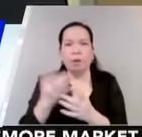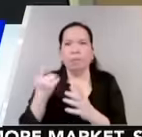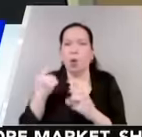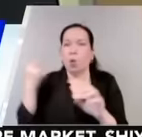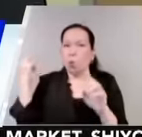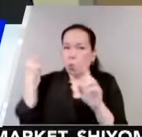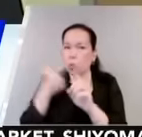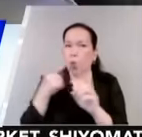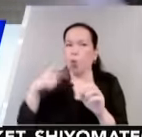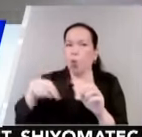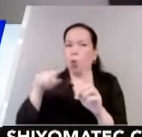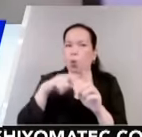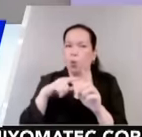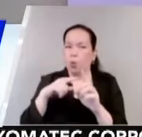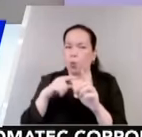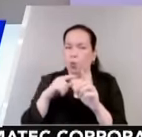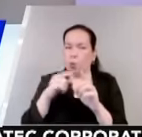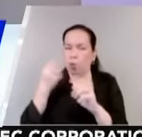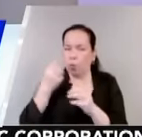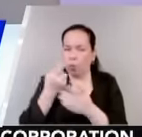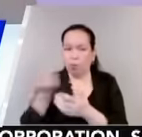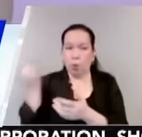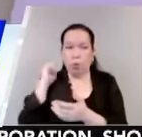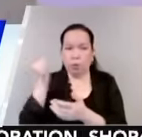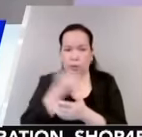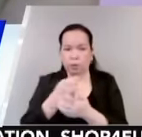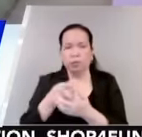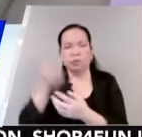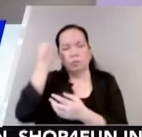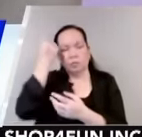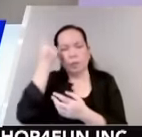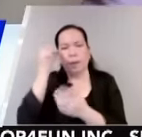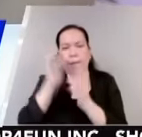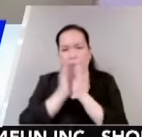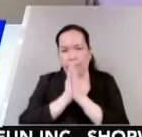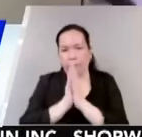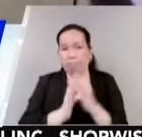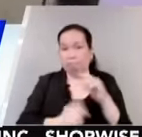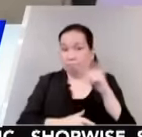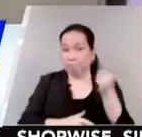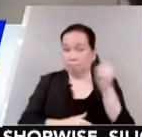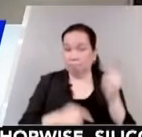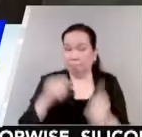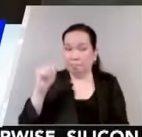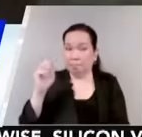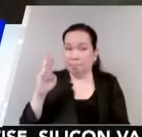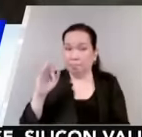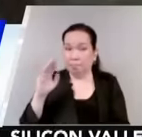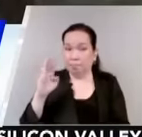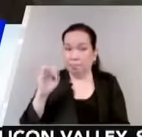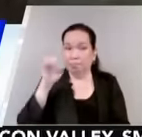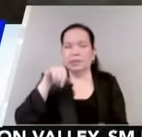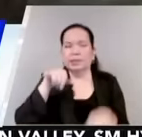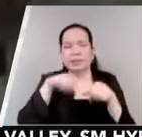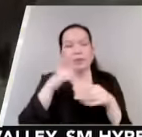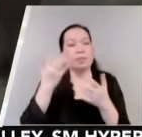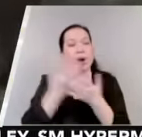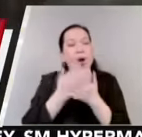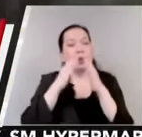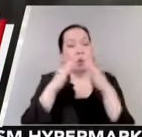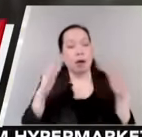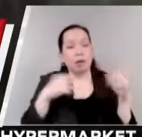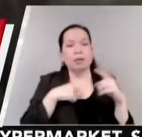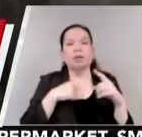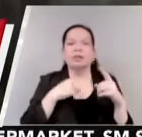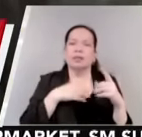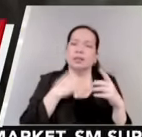reflect and to pray. Si Barbie Forteza sa kanyang new house magsesemana Santa. I-maximize ko yung time ko sa